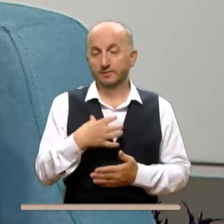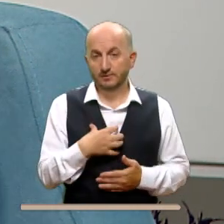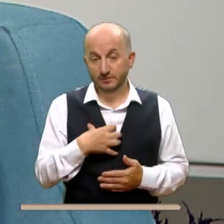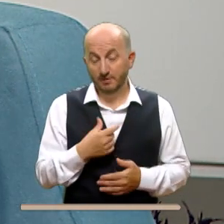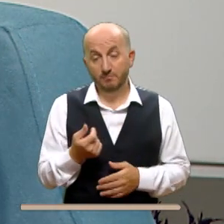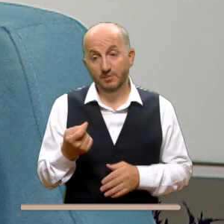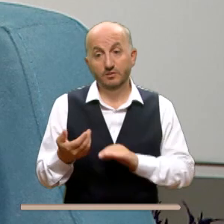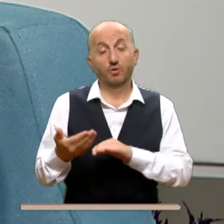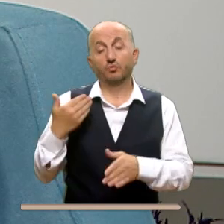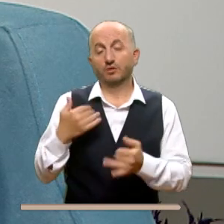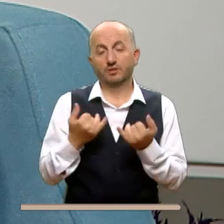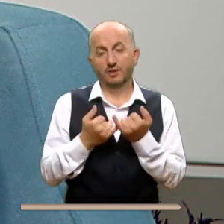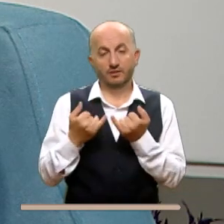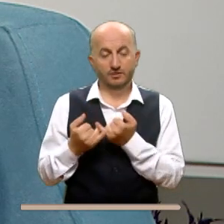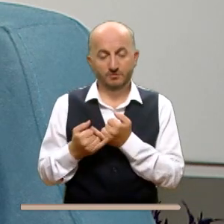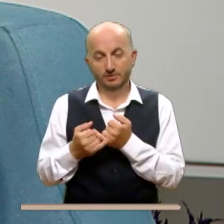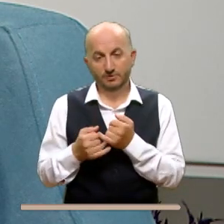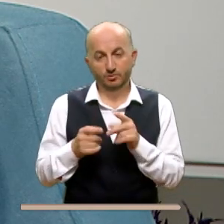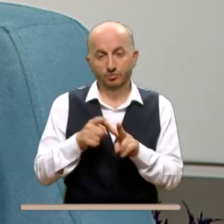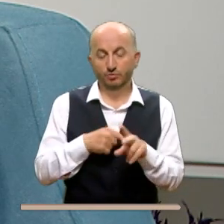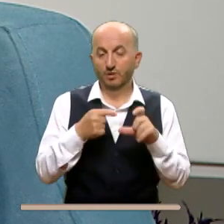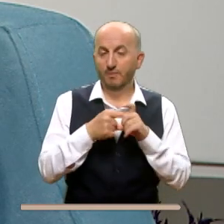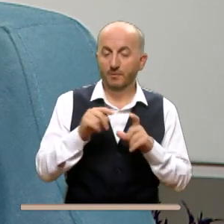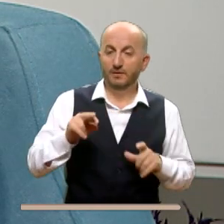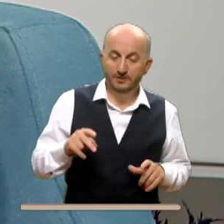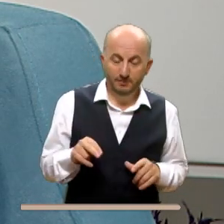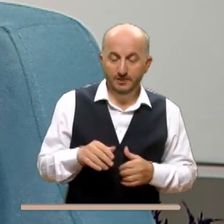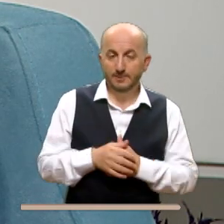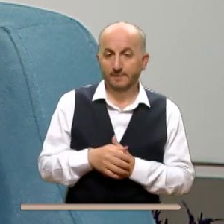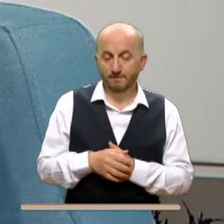önceki kardeşimiz Yunus Emre gibi böyle